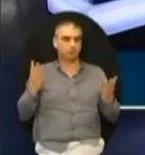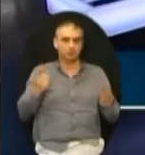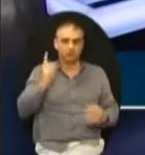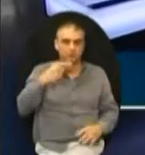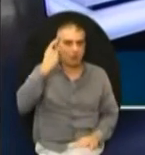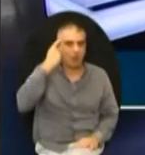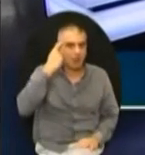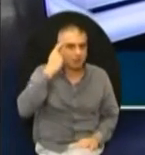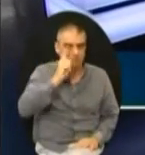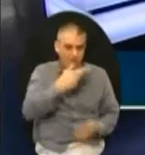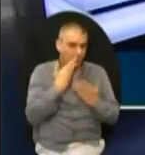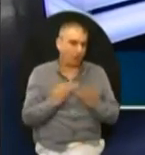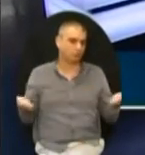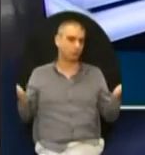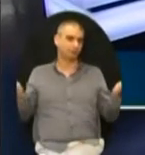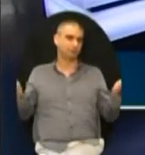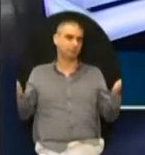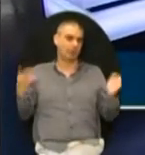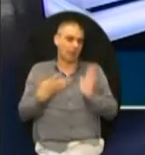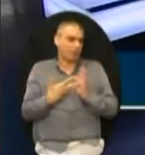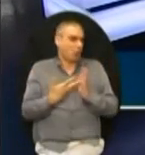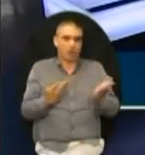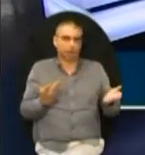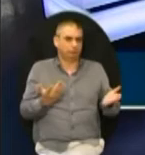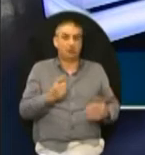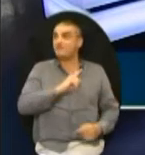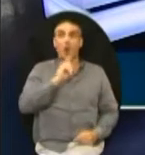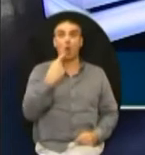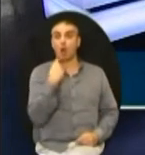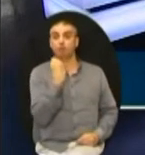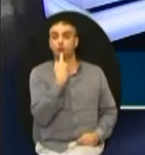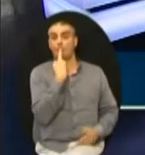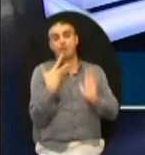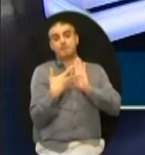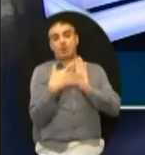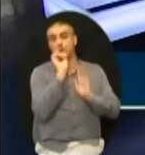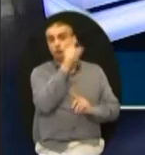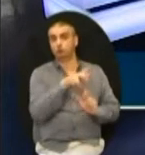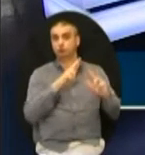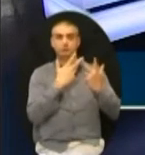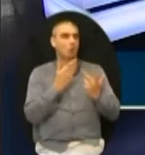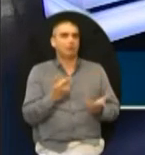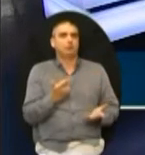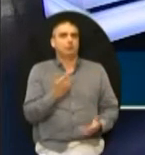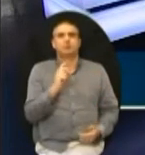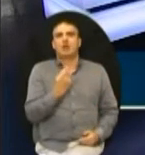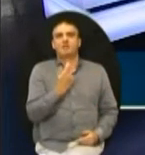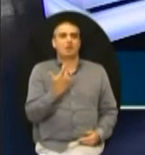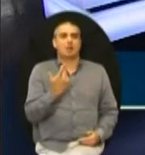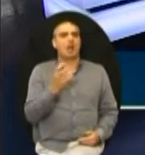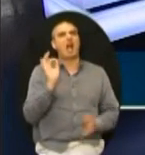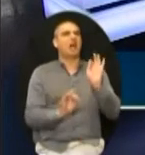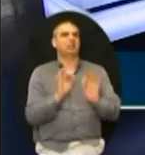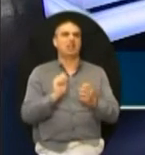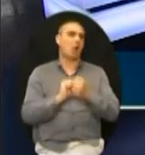צריכים לדעת שהם גם חשופים. ולא כל ביקורת על אדם שהוא איש ציבור היא בהכרח